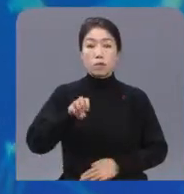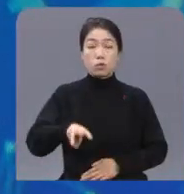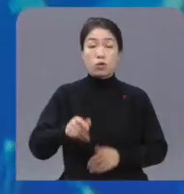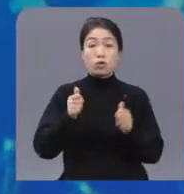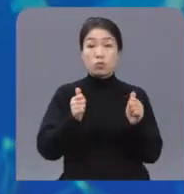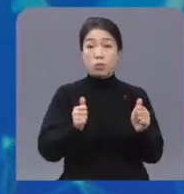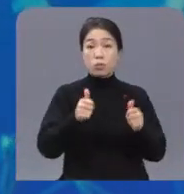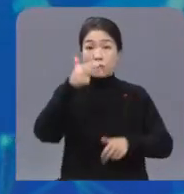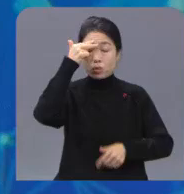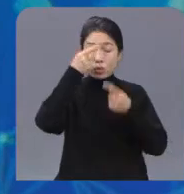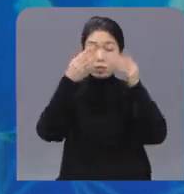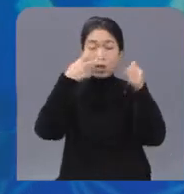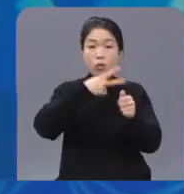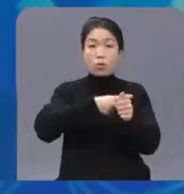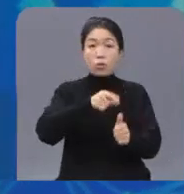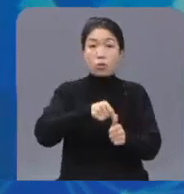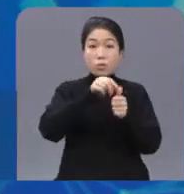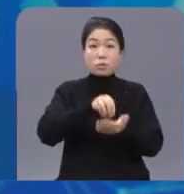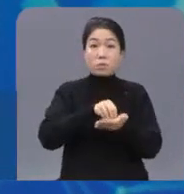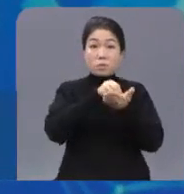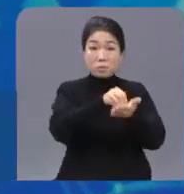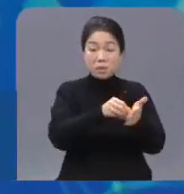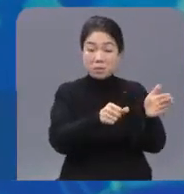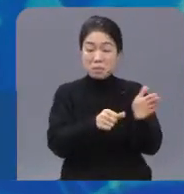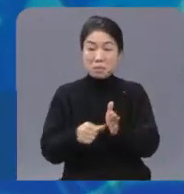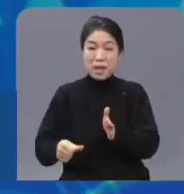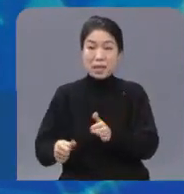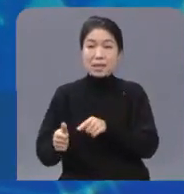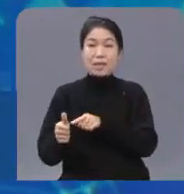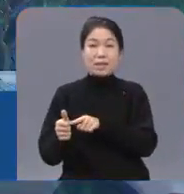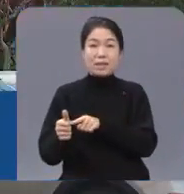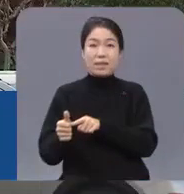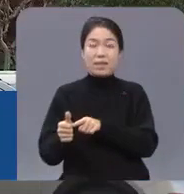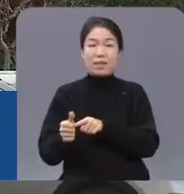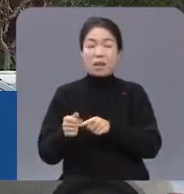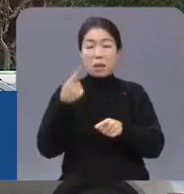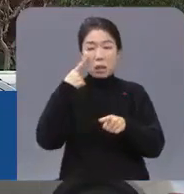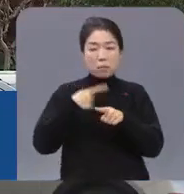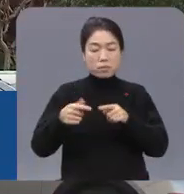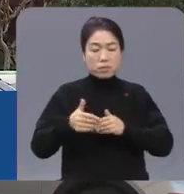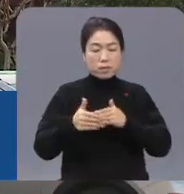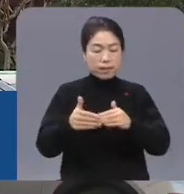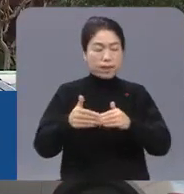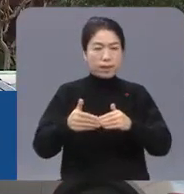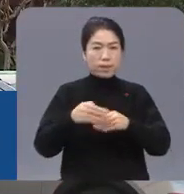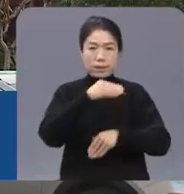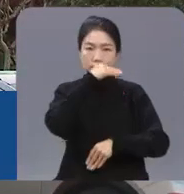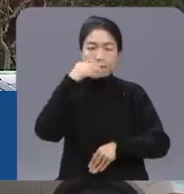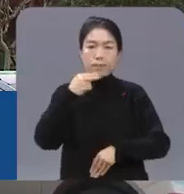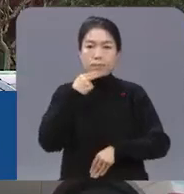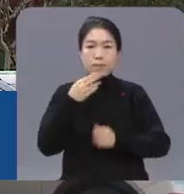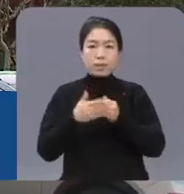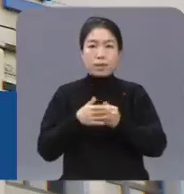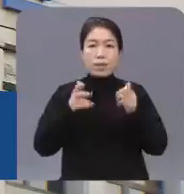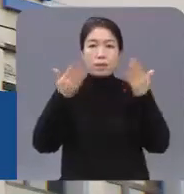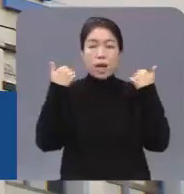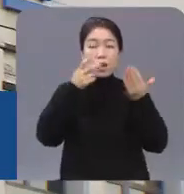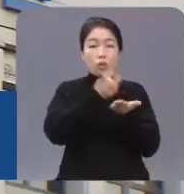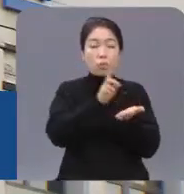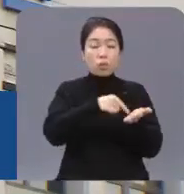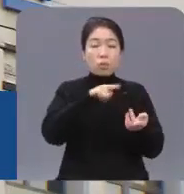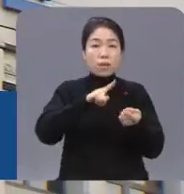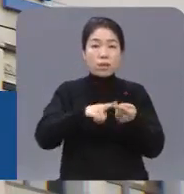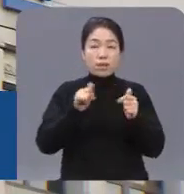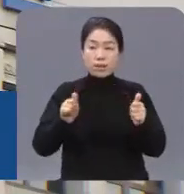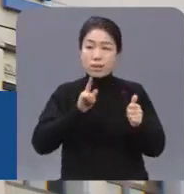광주지방법원은 조선대 교원 임용해 지원했다가 탈락한 a씨가 심사과정이 불공정했다며 학교 법인을 상대로